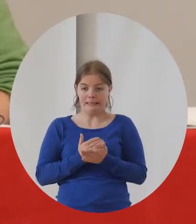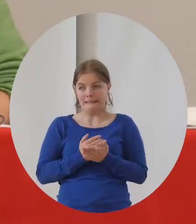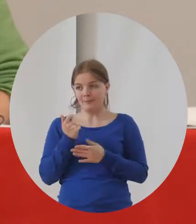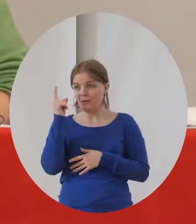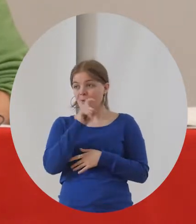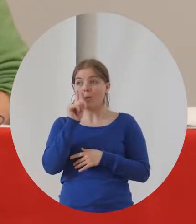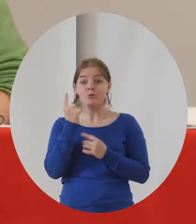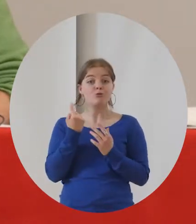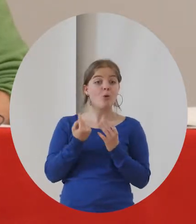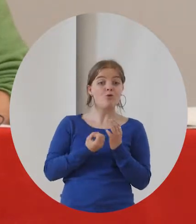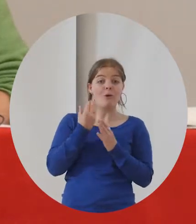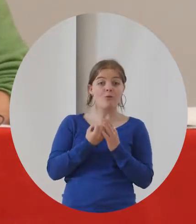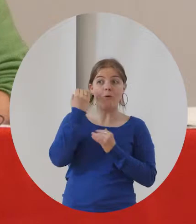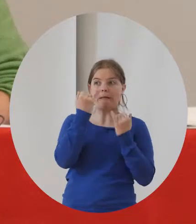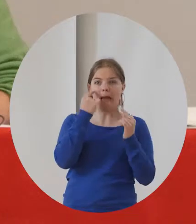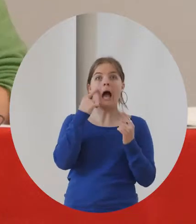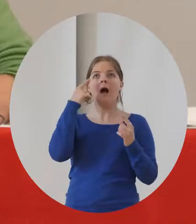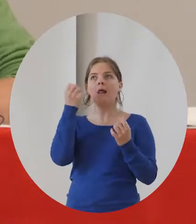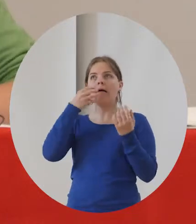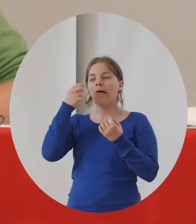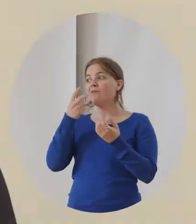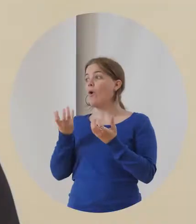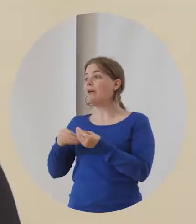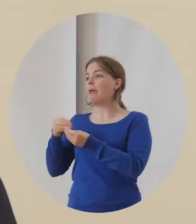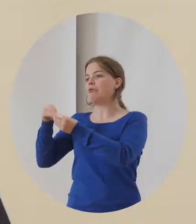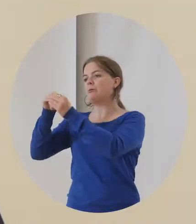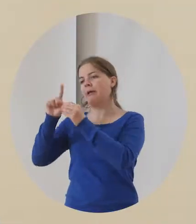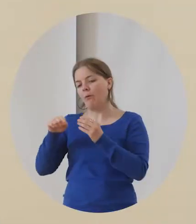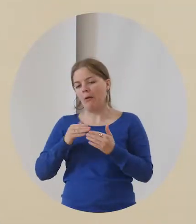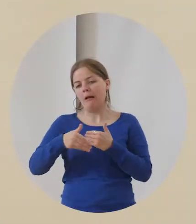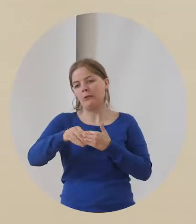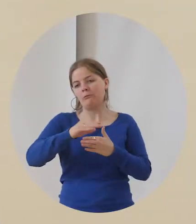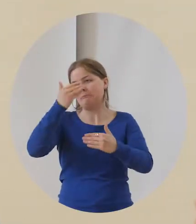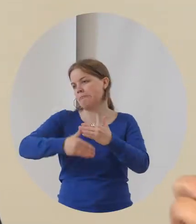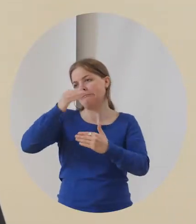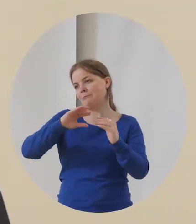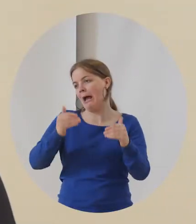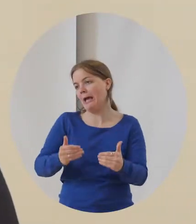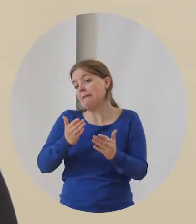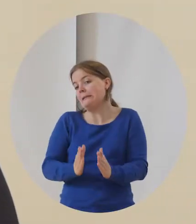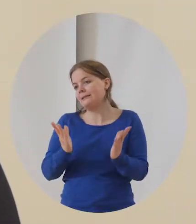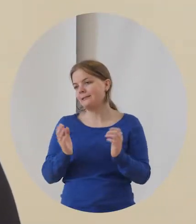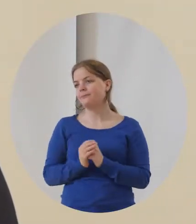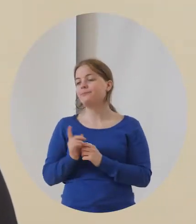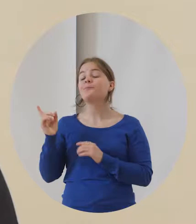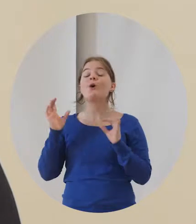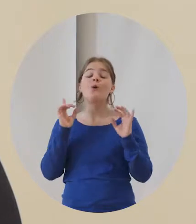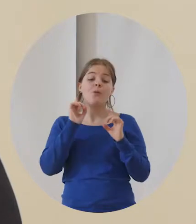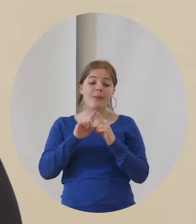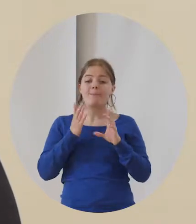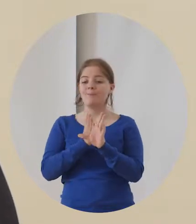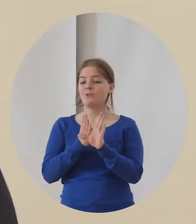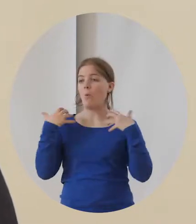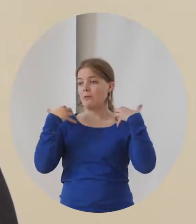idées qui arrivent, mais il va falloir mettre fin à un moment donné. Ouais. Voilà. Et donc en psychomotricité, l'important, ça va être vraiment de mettre en place